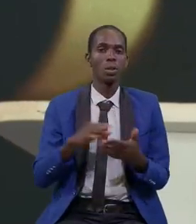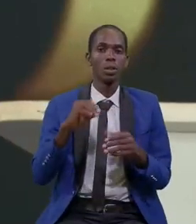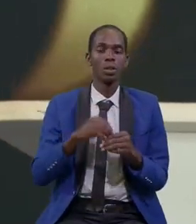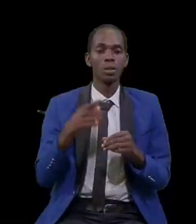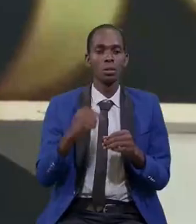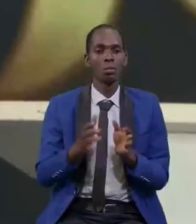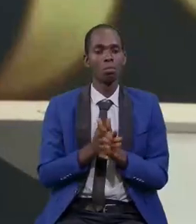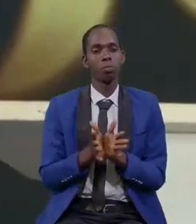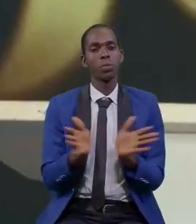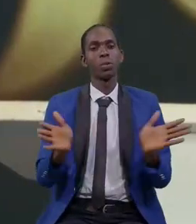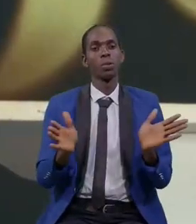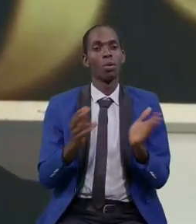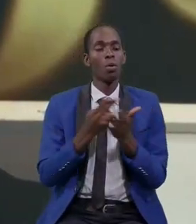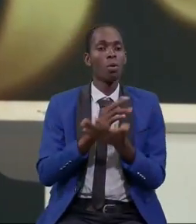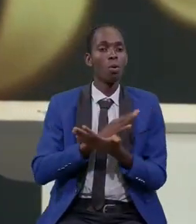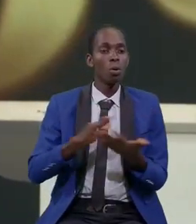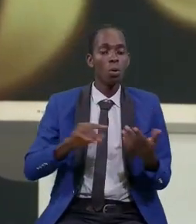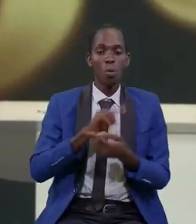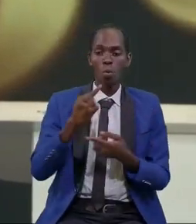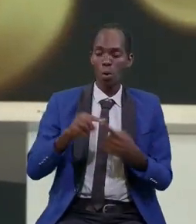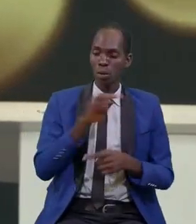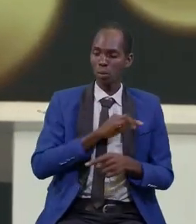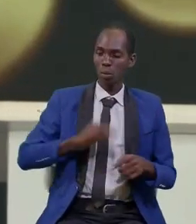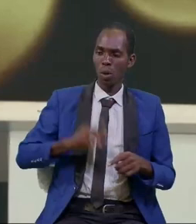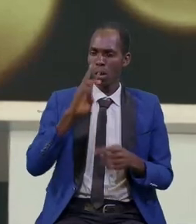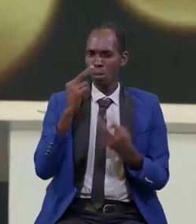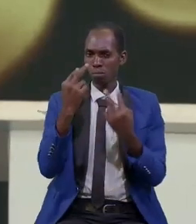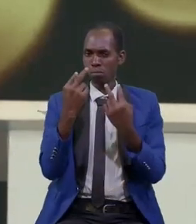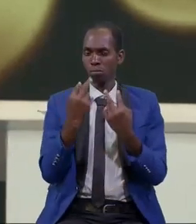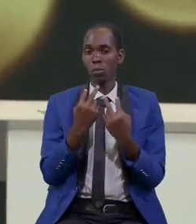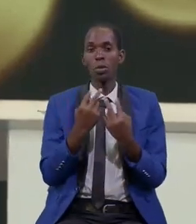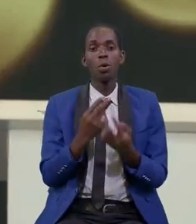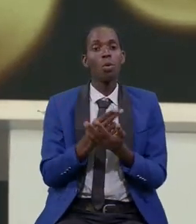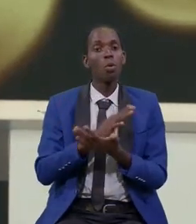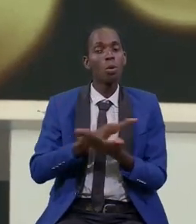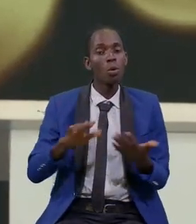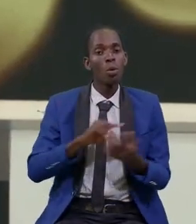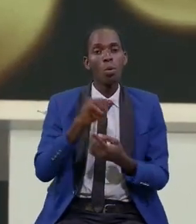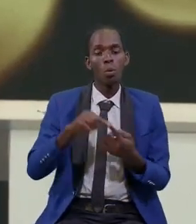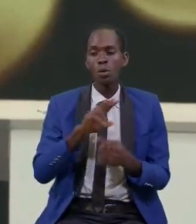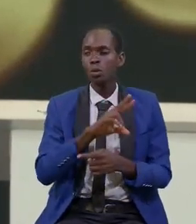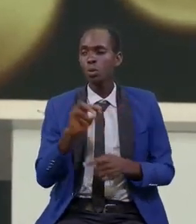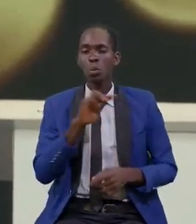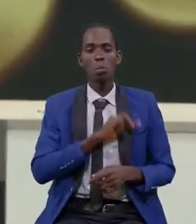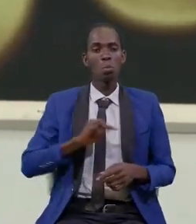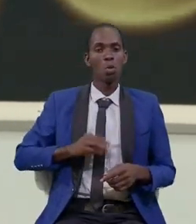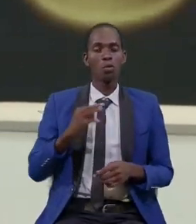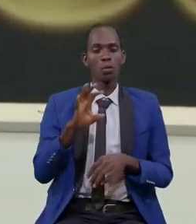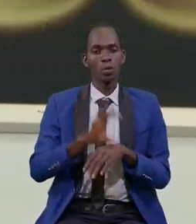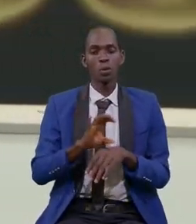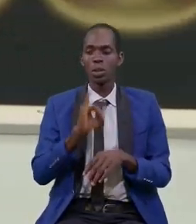Plus en privé, quand les membres regardent et quand les membres.